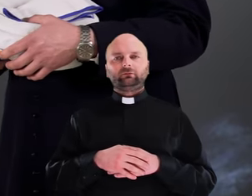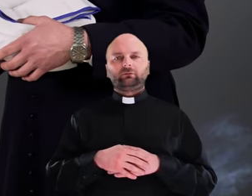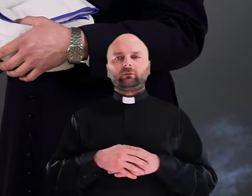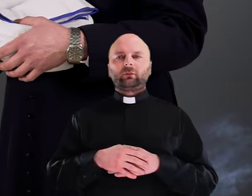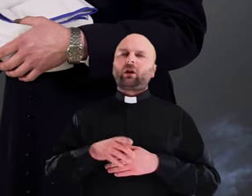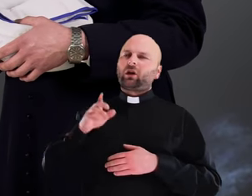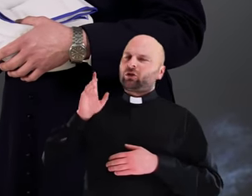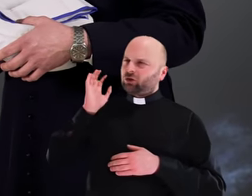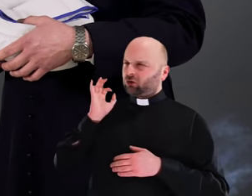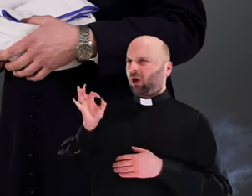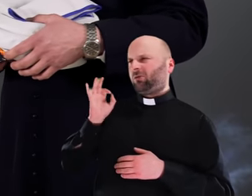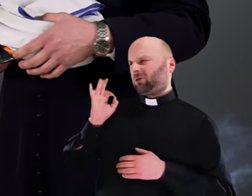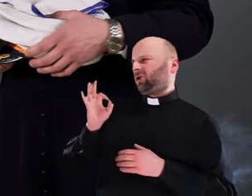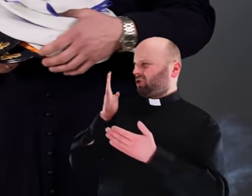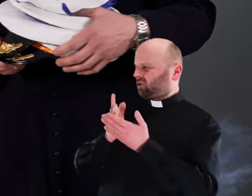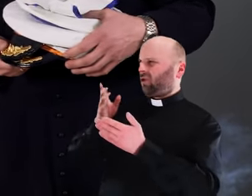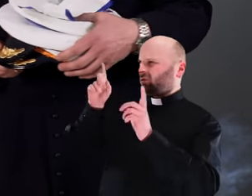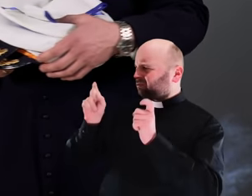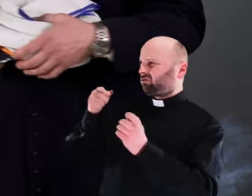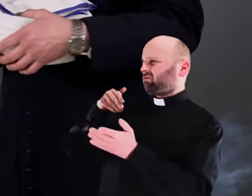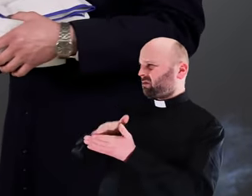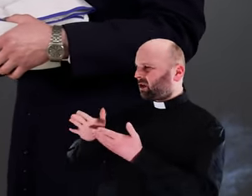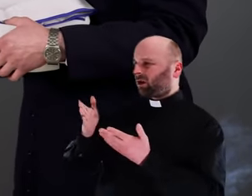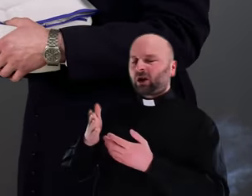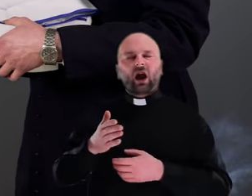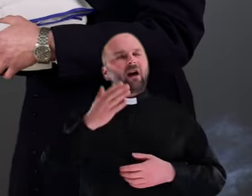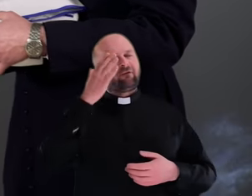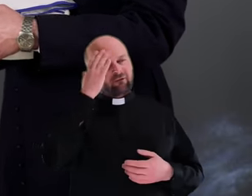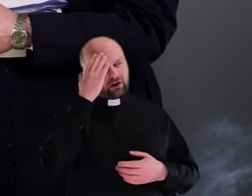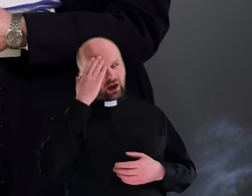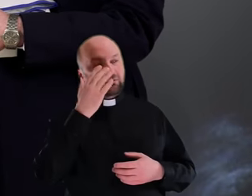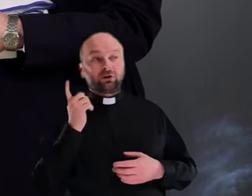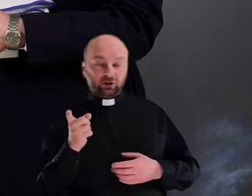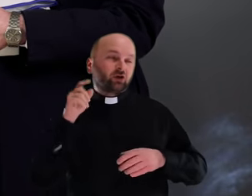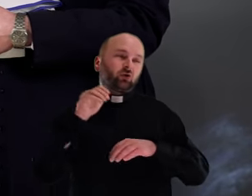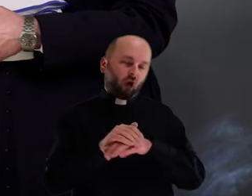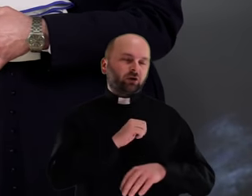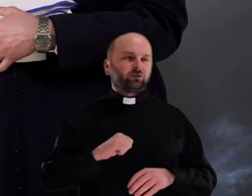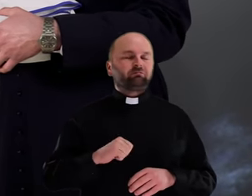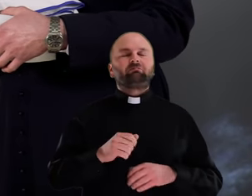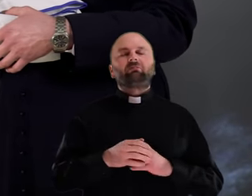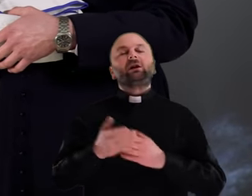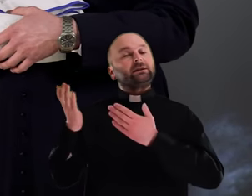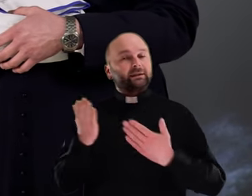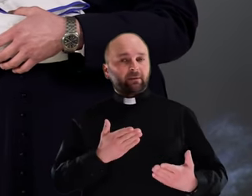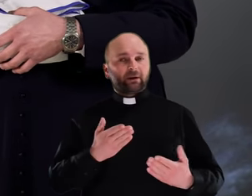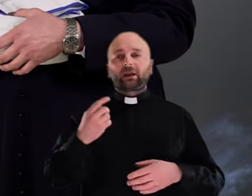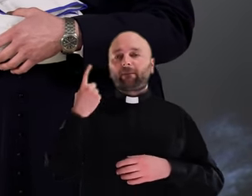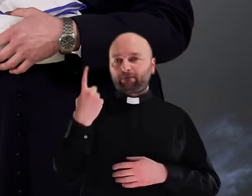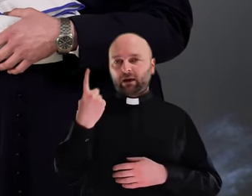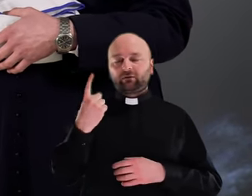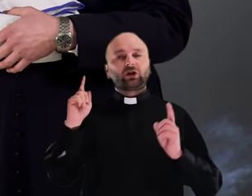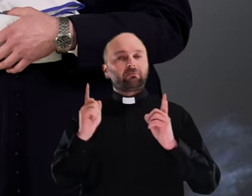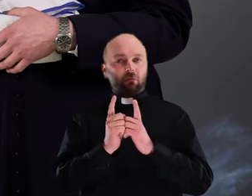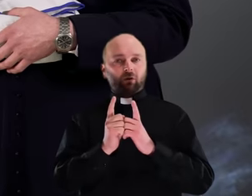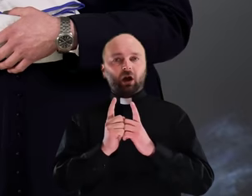Dobra, to może już zacznijmy. No wiedziałem, że dasz się przekonać. W takim razie zapraszam na pierwsze